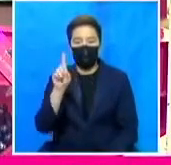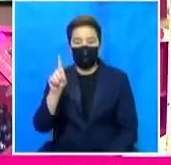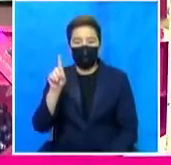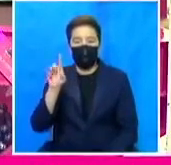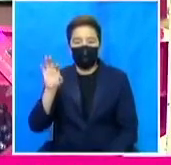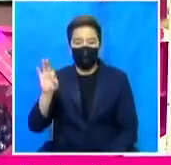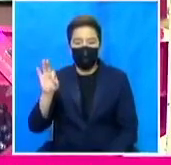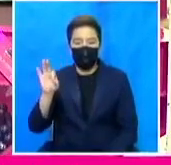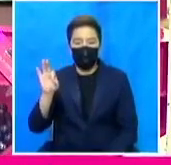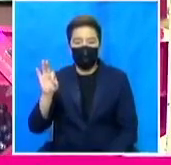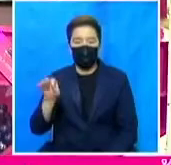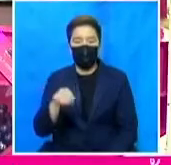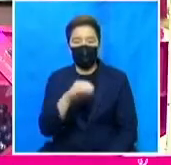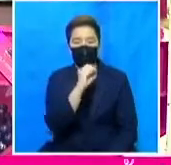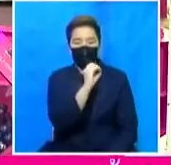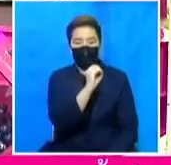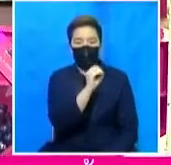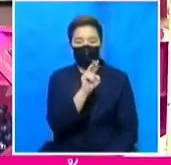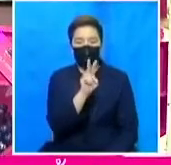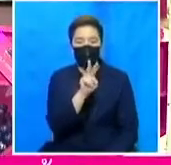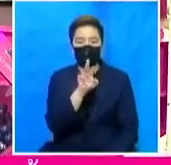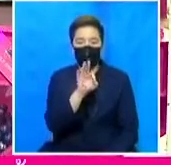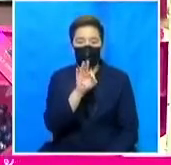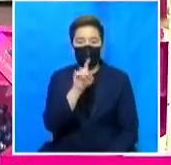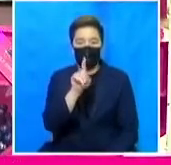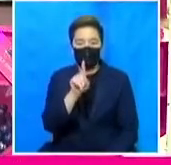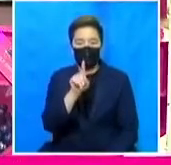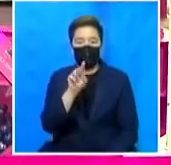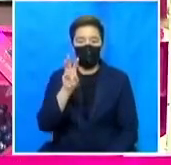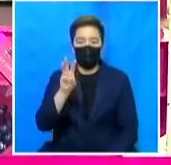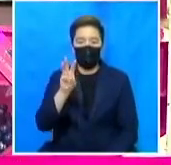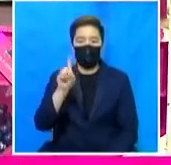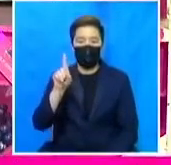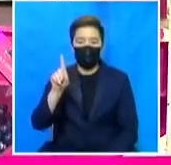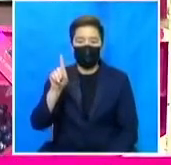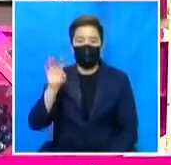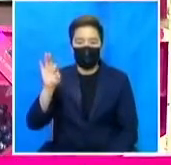9 0 2 9 1 6 1 9